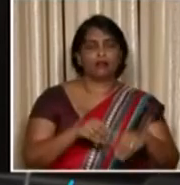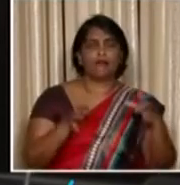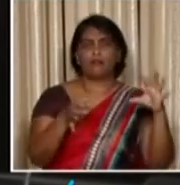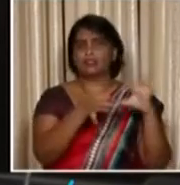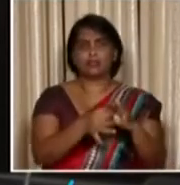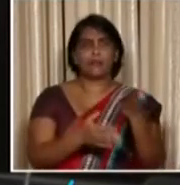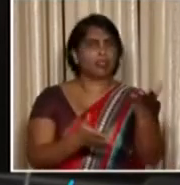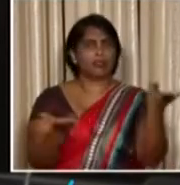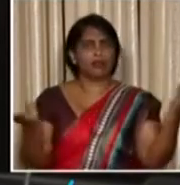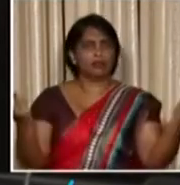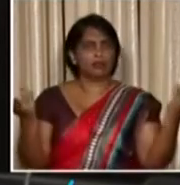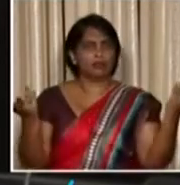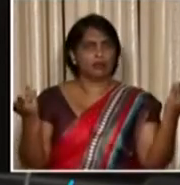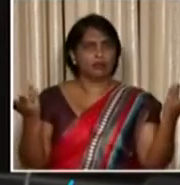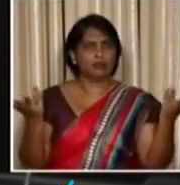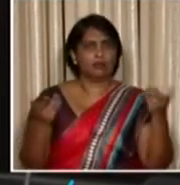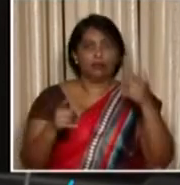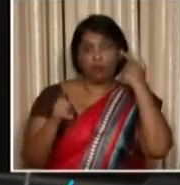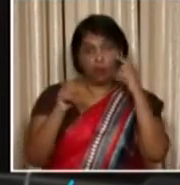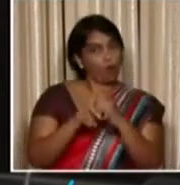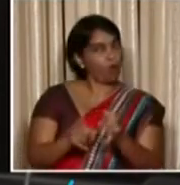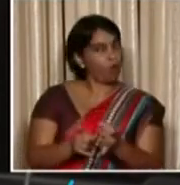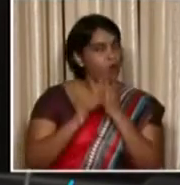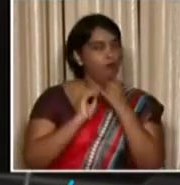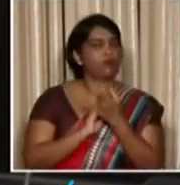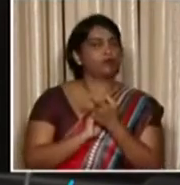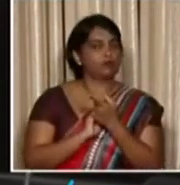කොටස්කාරයෝ වෙන්න ඕනේ එහෙමනම් මේ පදනමෙන් යනවනම්